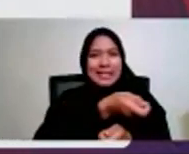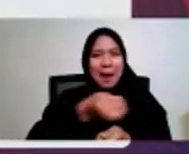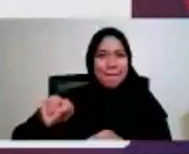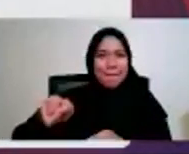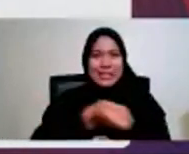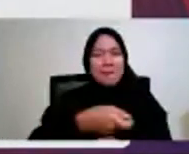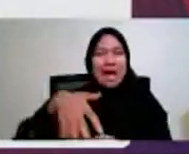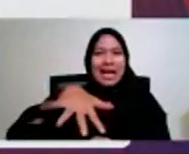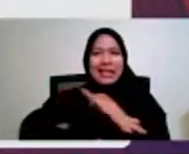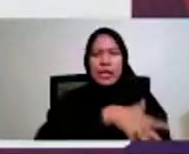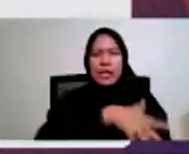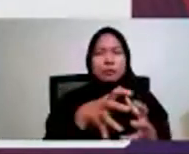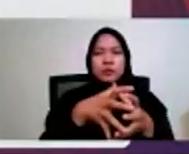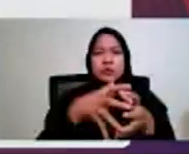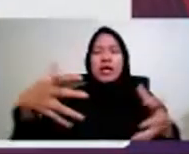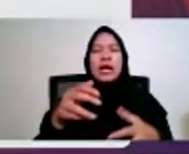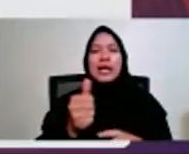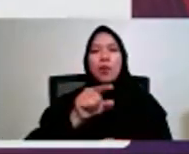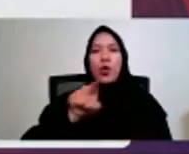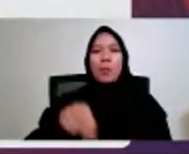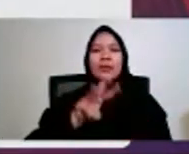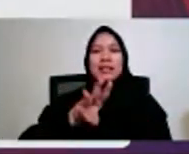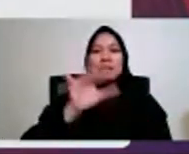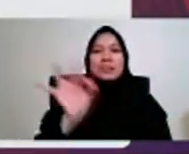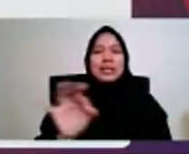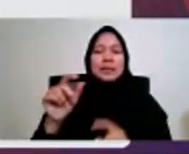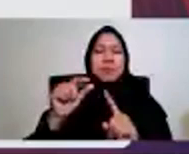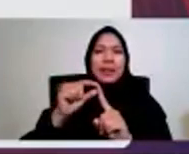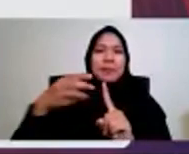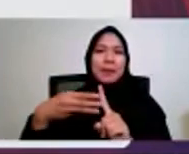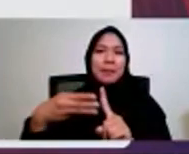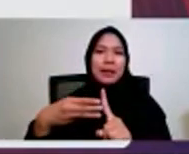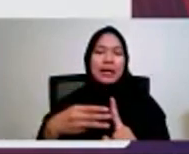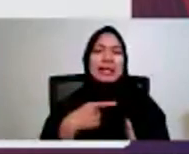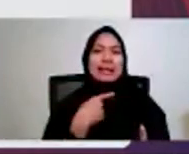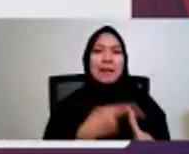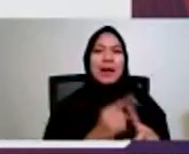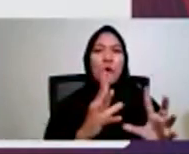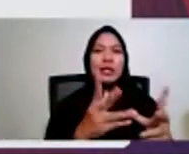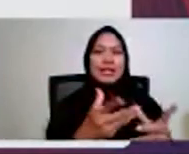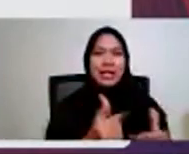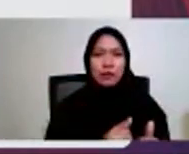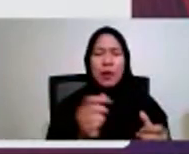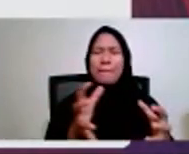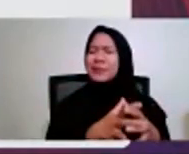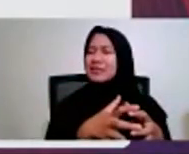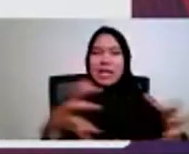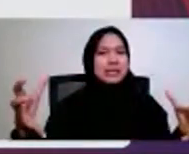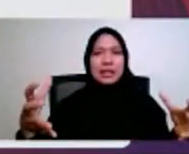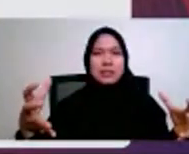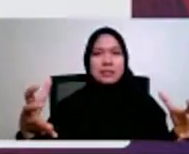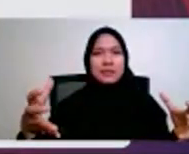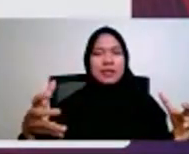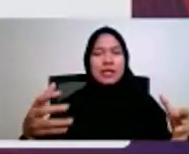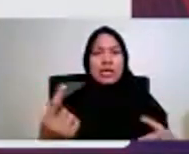sangat besar 6,3 persen PDB kita tambah quantitative easing besar sekali Kita juga